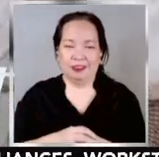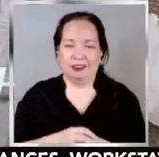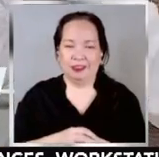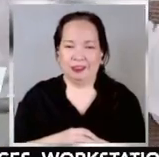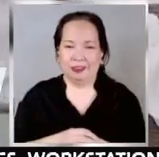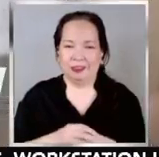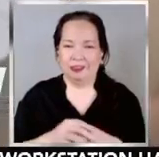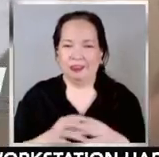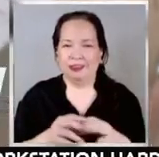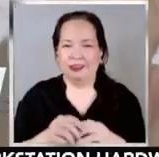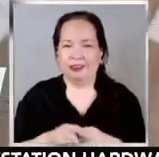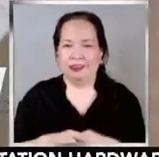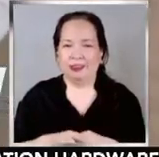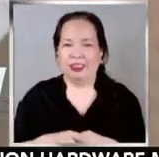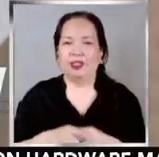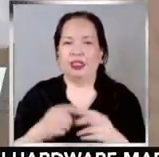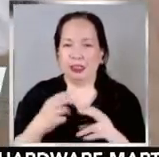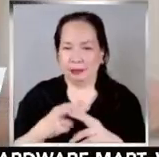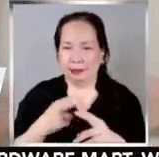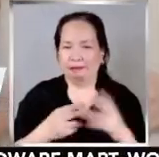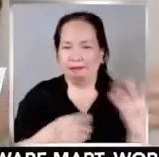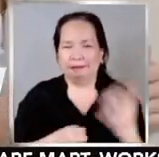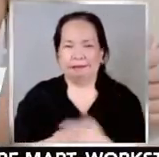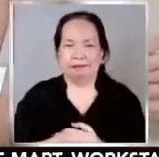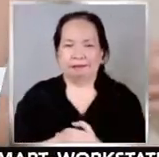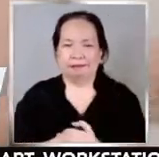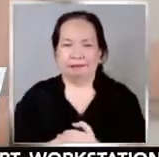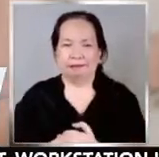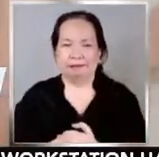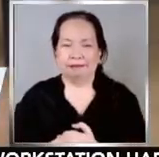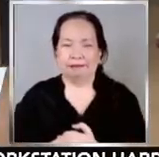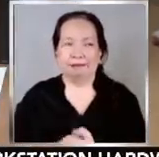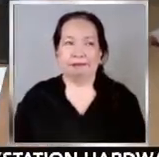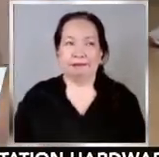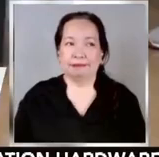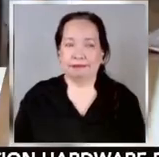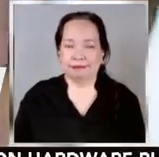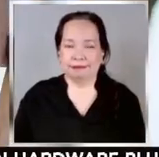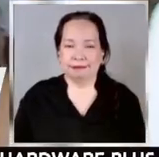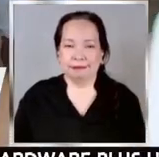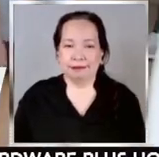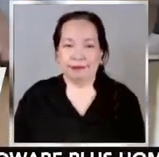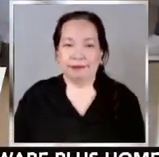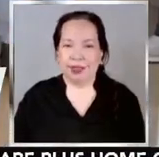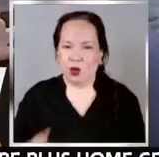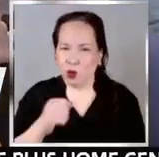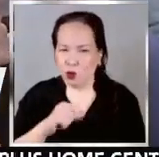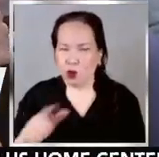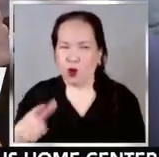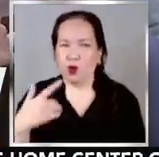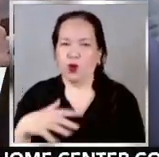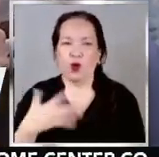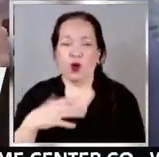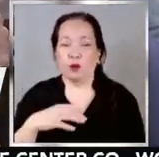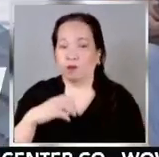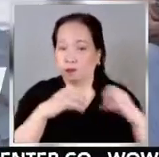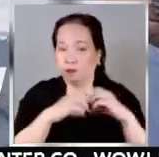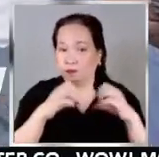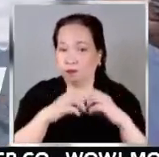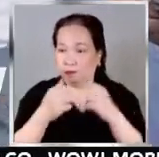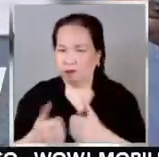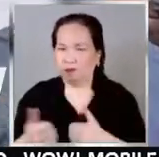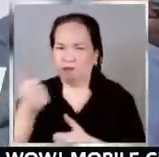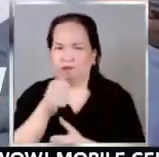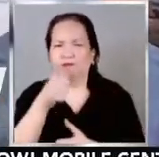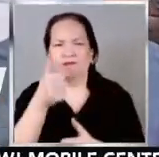Aiden Veneracion, Winona Collings, at Bryce Eusebio. Saludo at proud sina GMA Network Inc. Senior Vice President Attorney